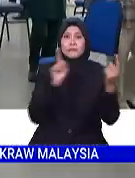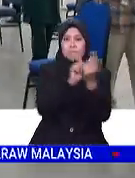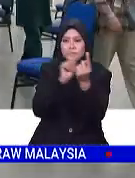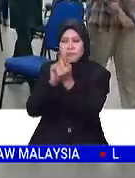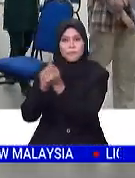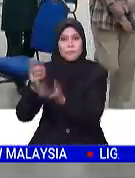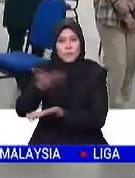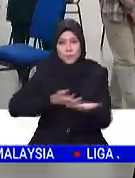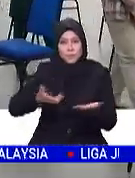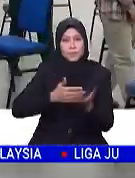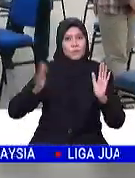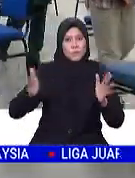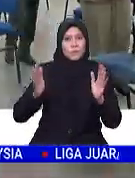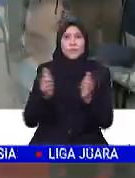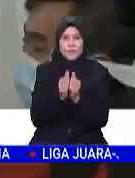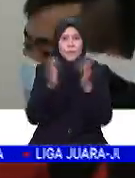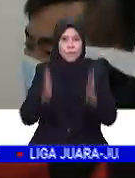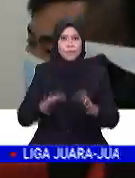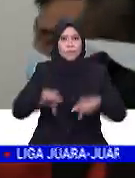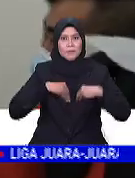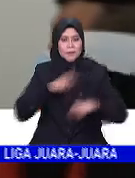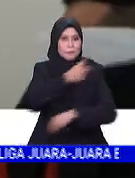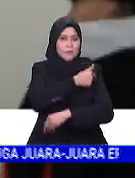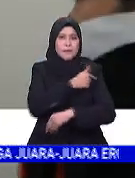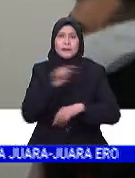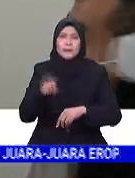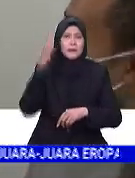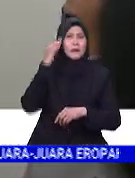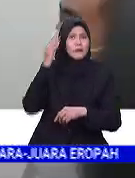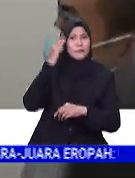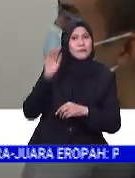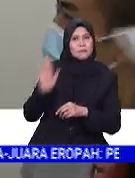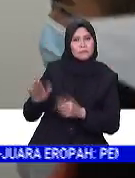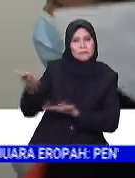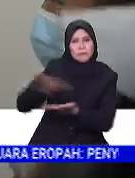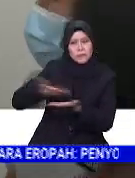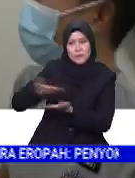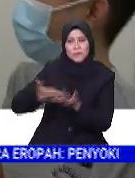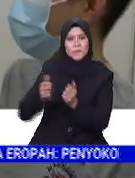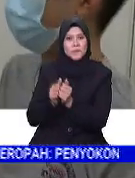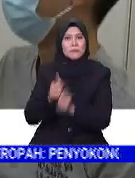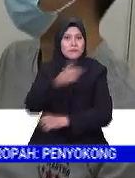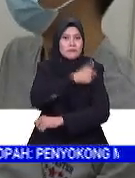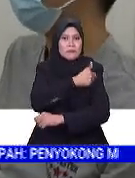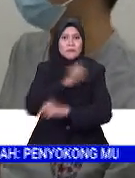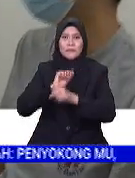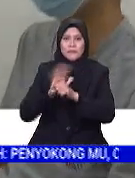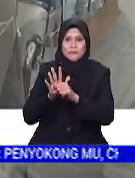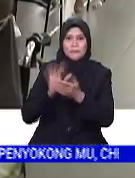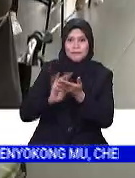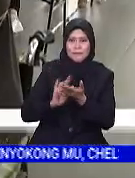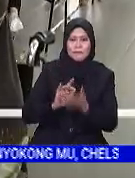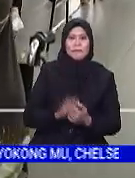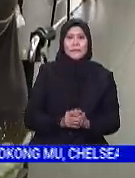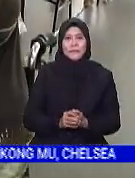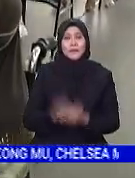berbual dengan penerima vaksin. Beliau bertanyakan keadaan dan pengalaman yang dilalui mereka sepanjang proses pengambilan vaksin. Tan Sri